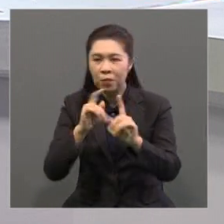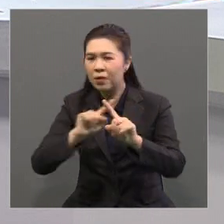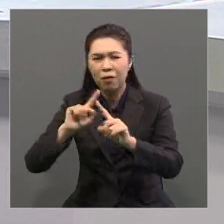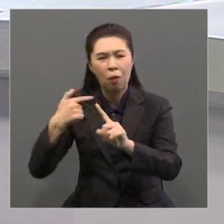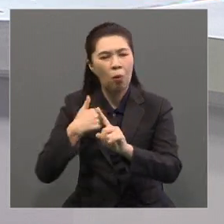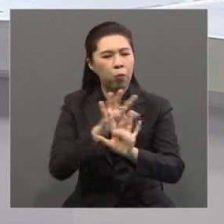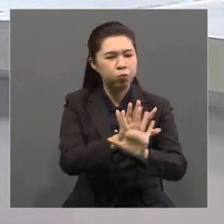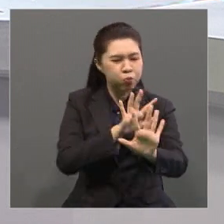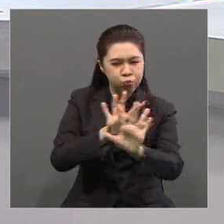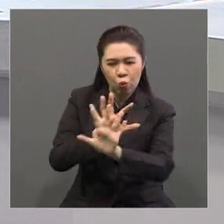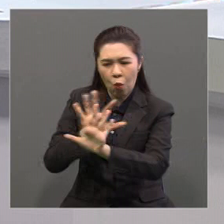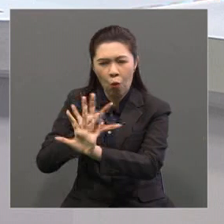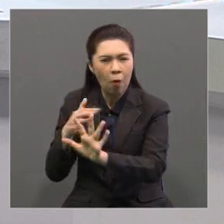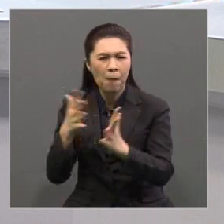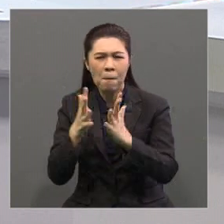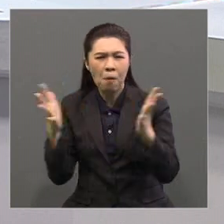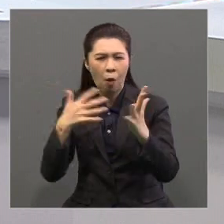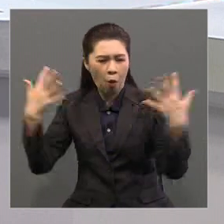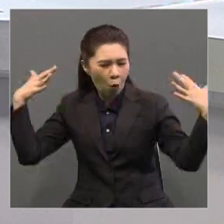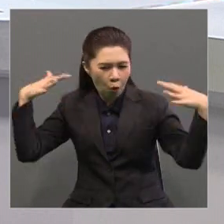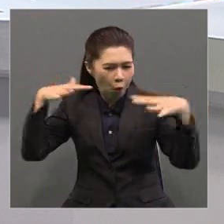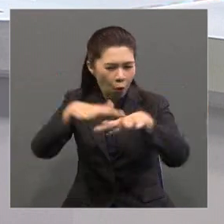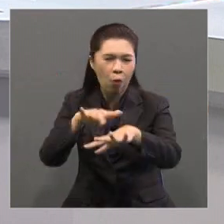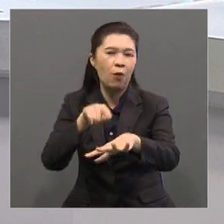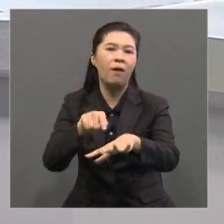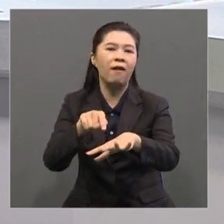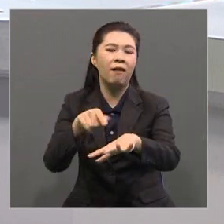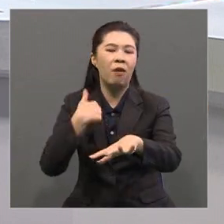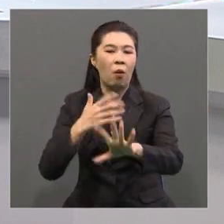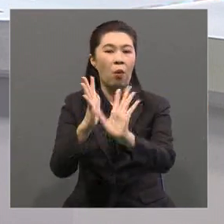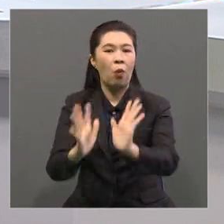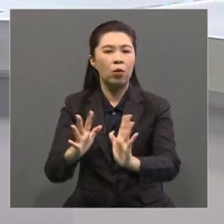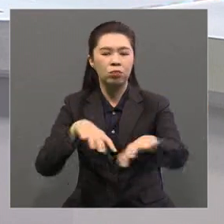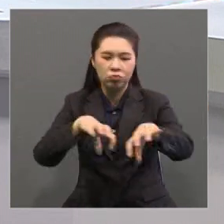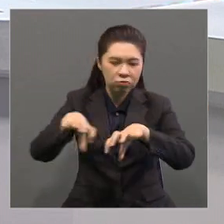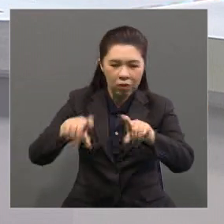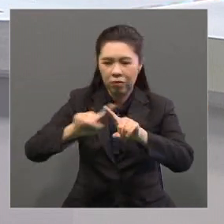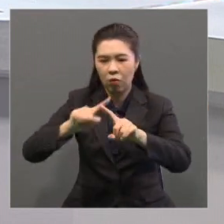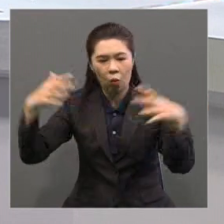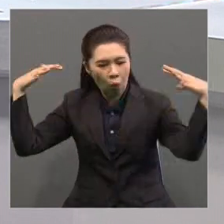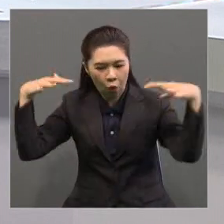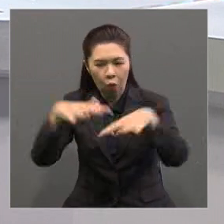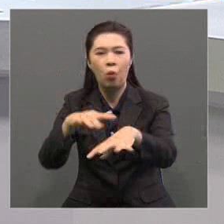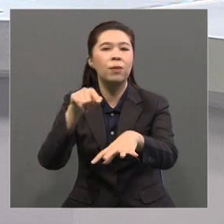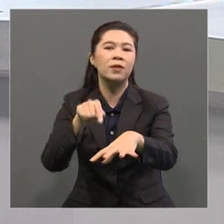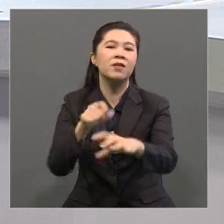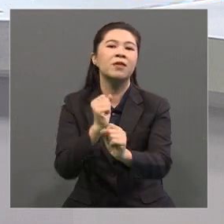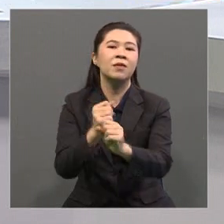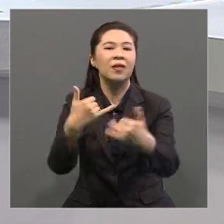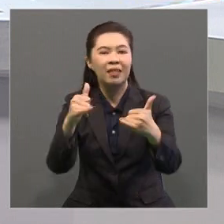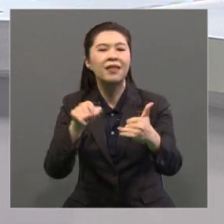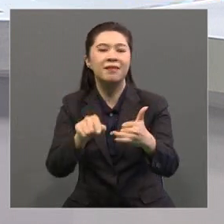แน่นทุกจุดก็ว่าได้ไม่รู้หลั่งไหลมาจากไหนเขาจัดงานกันตรงไหนคนก็ไปออกอยู่ตรงนั้นทุกที่เลยที่เห็นภาพมา